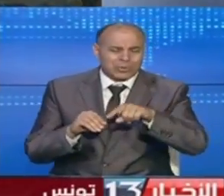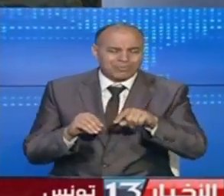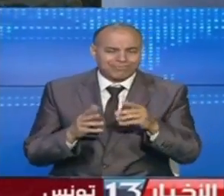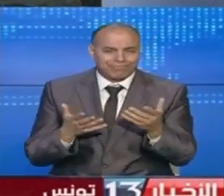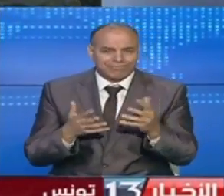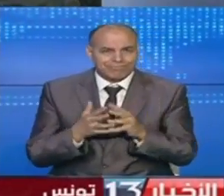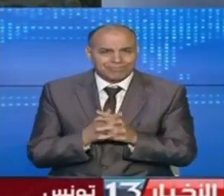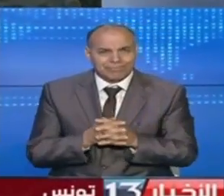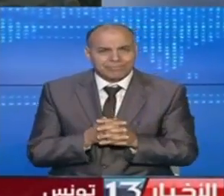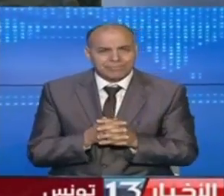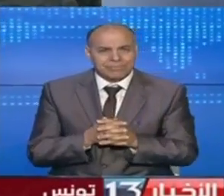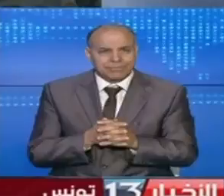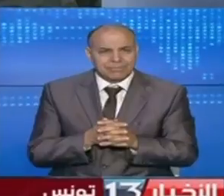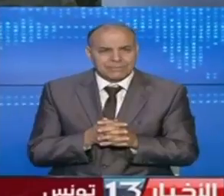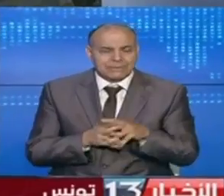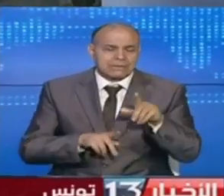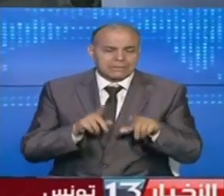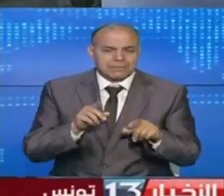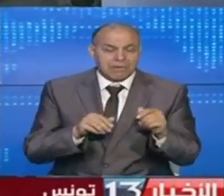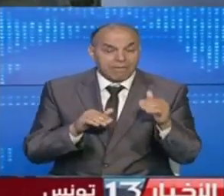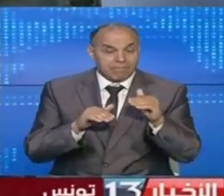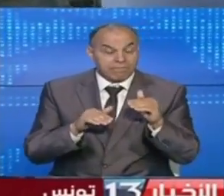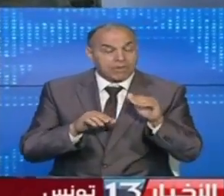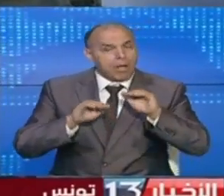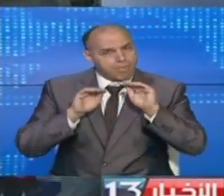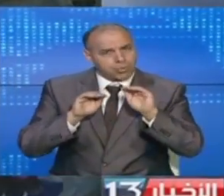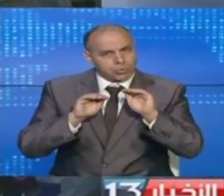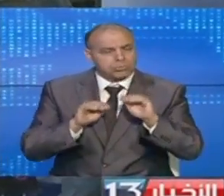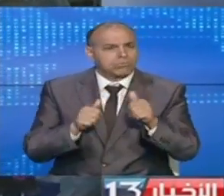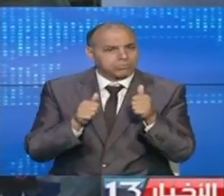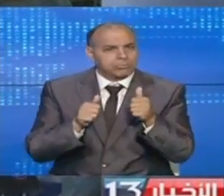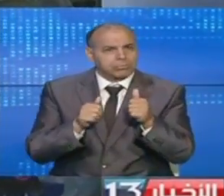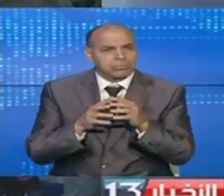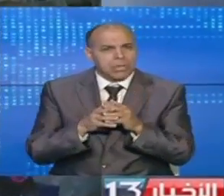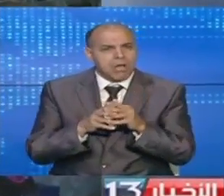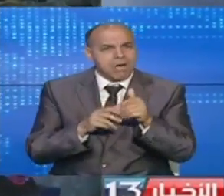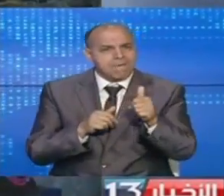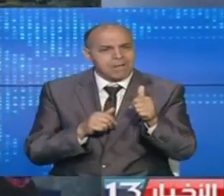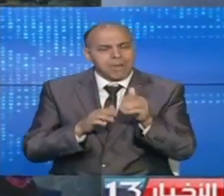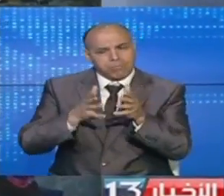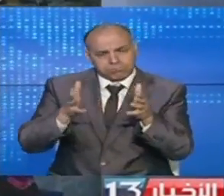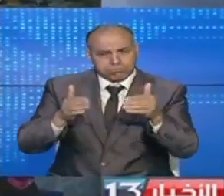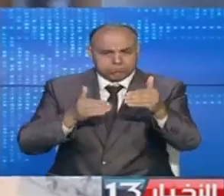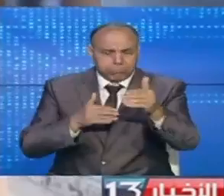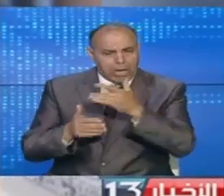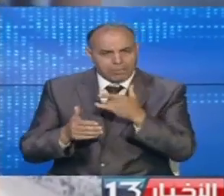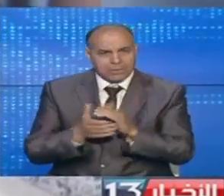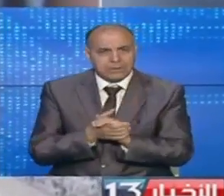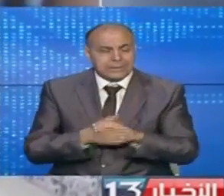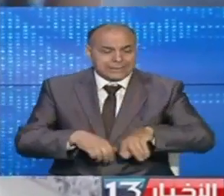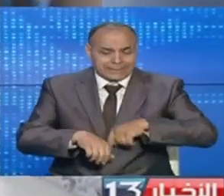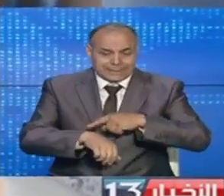الأسواق، لي زموان مسرجة شوية، في اللي بوتيك فما هكا سباس وكذا لباس.